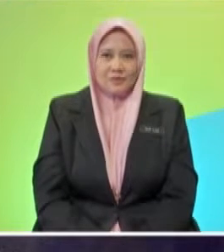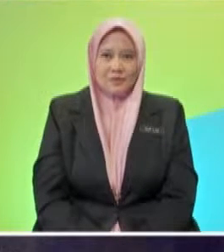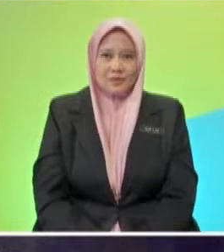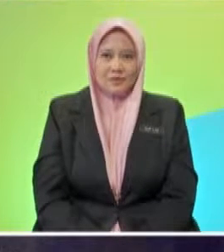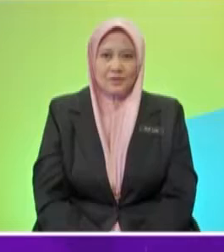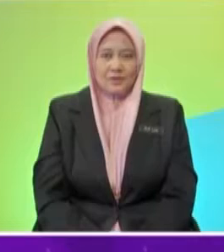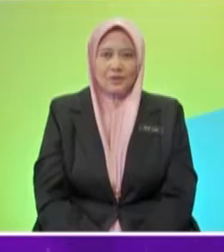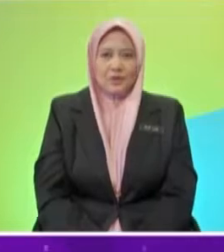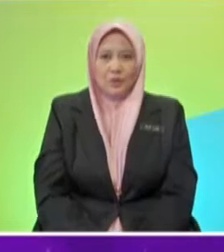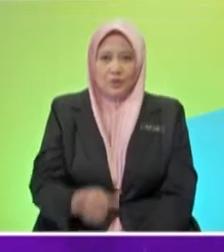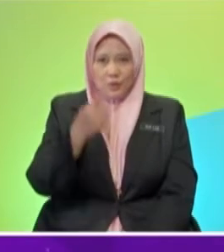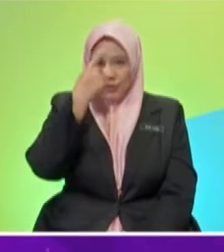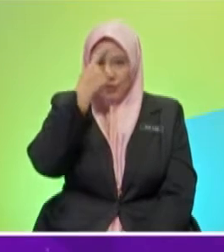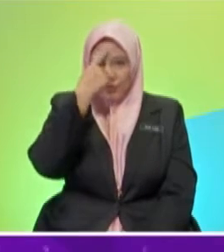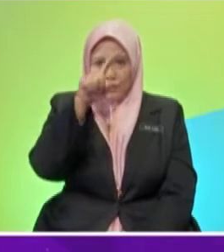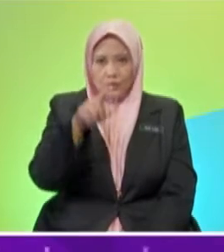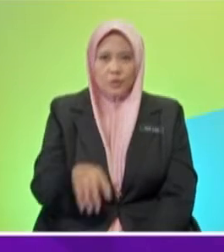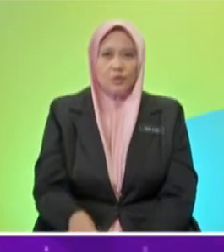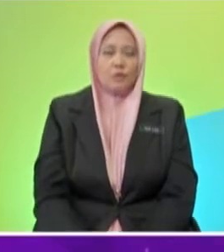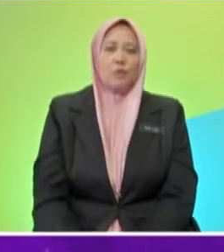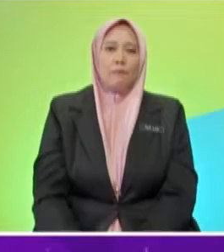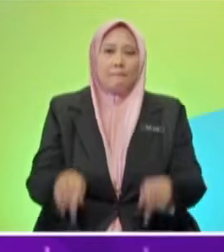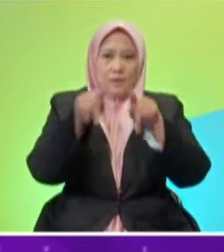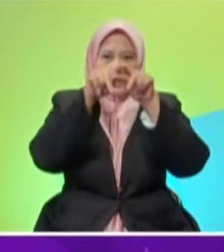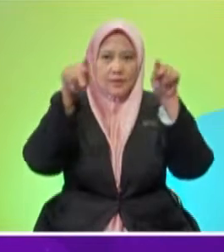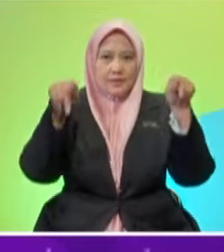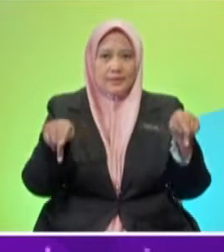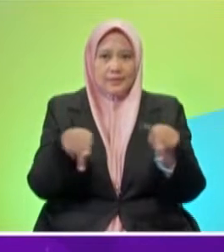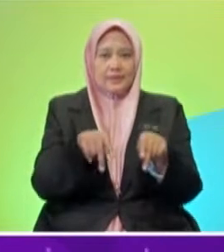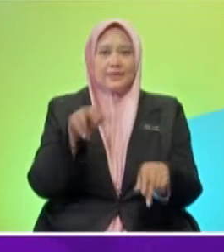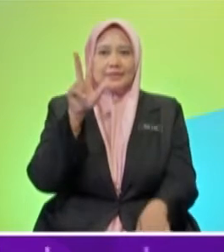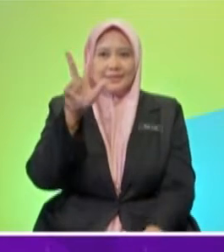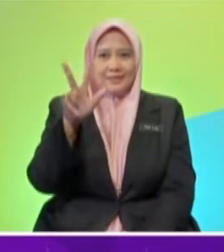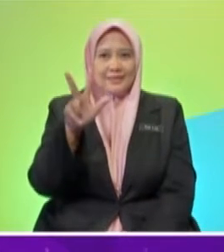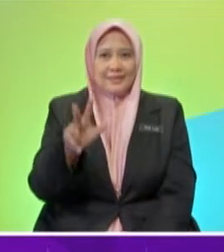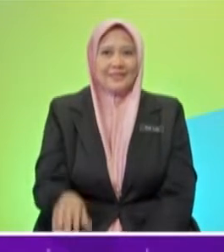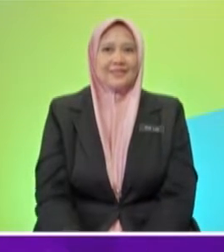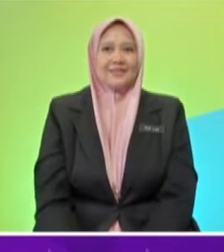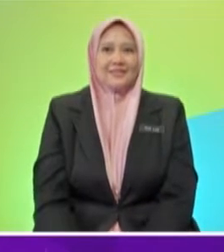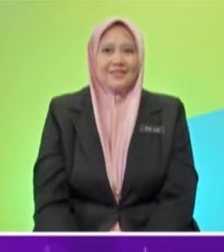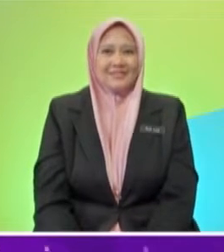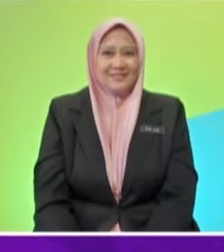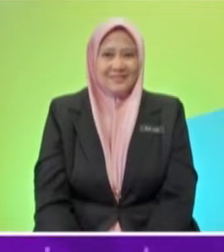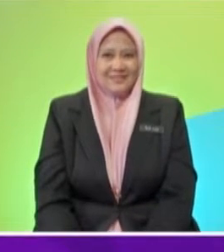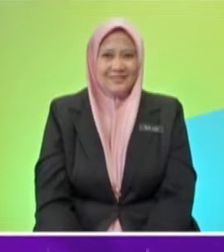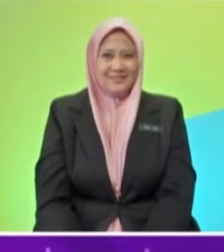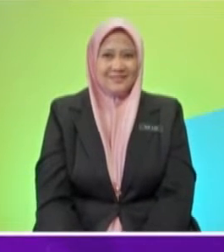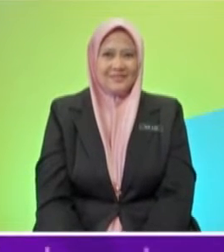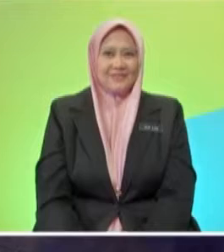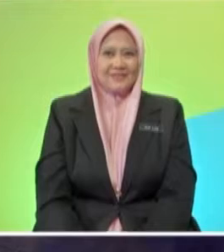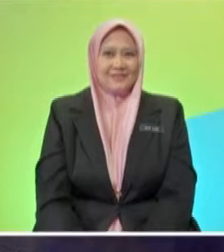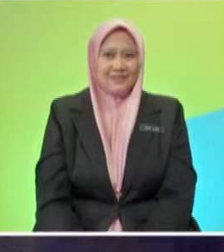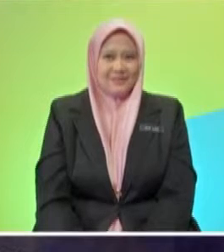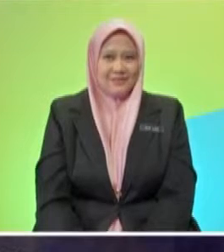j5h Adena Coba dah tertunjuk jawaban kita hai